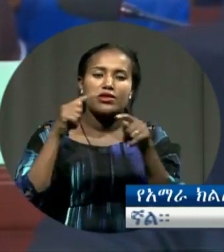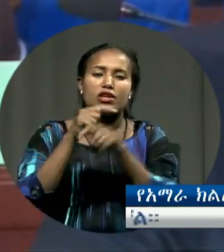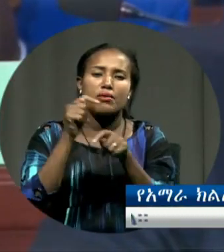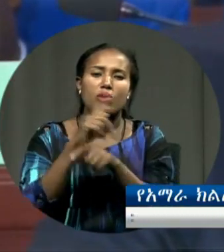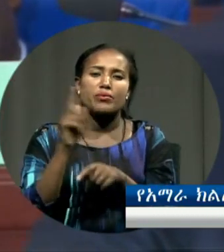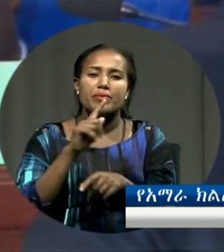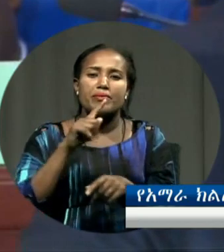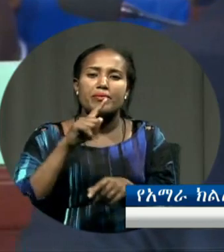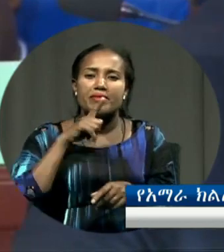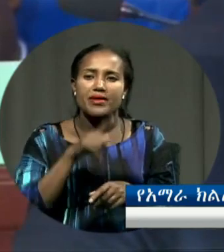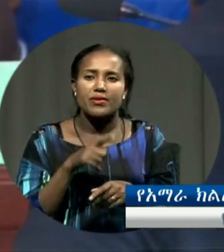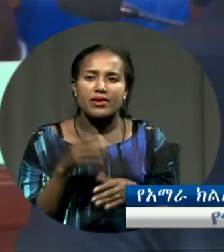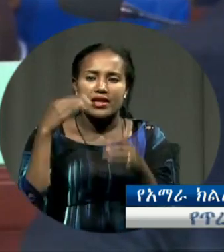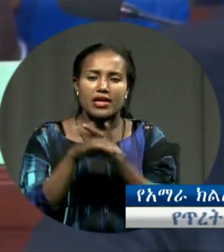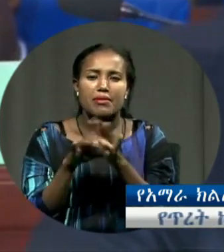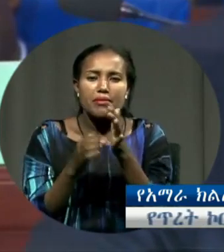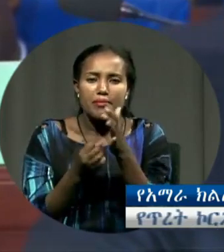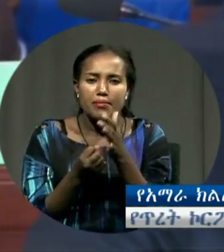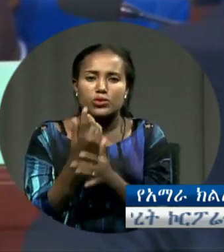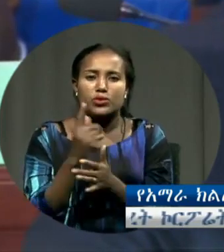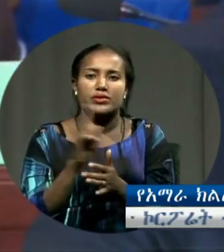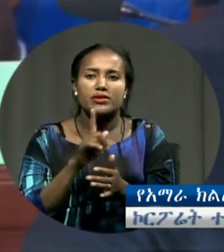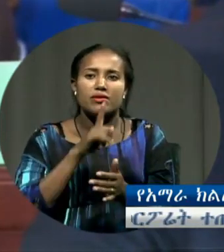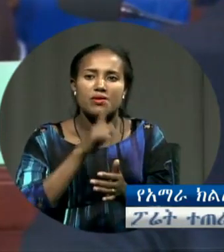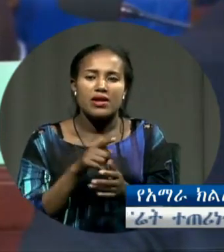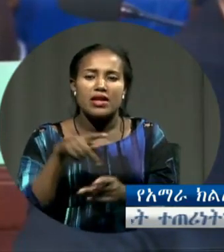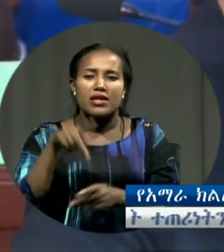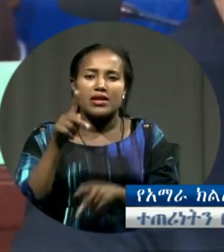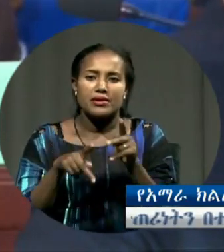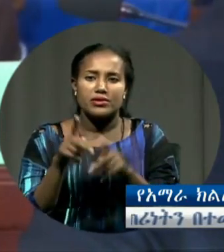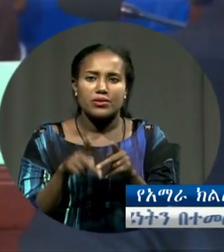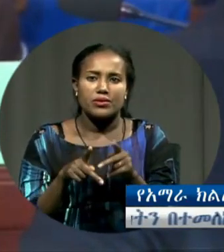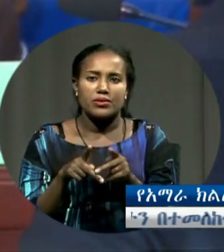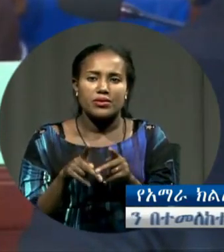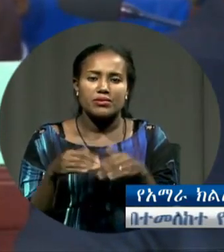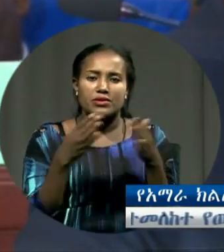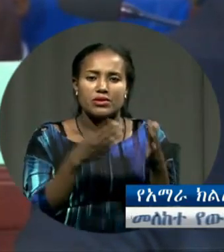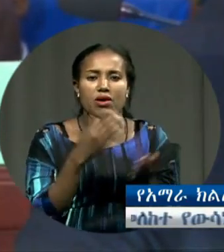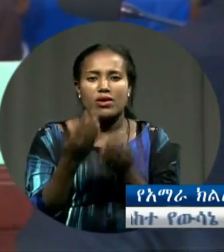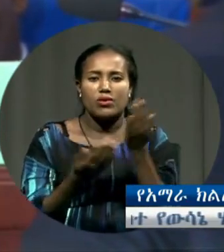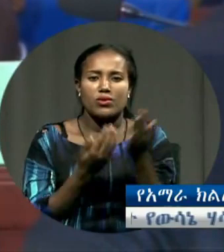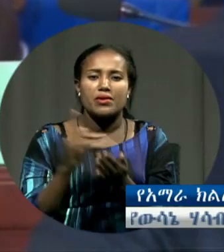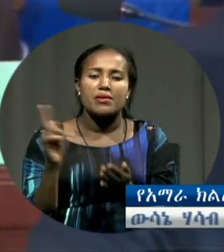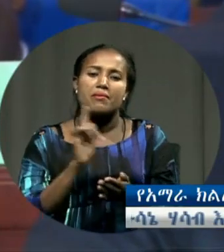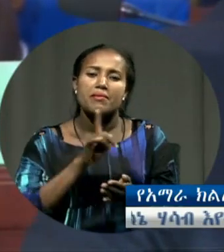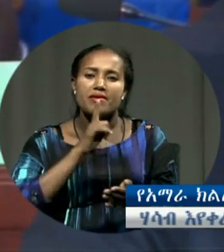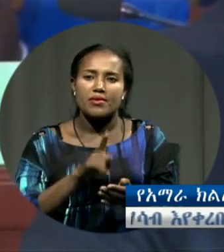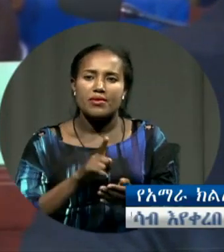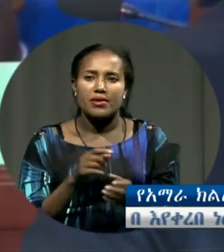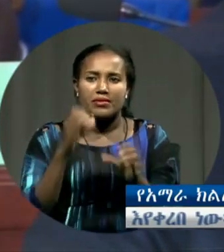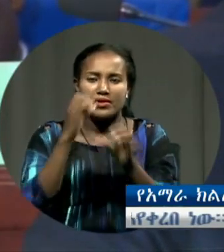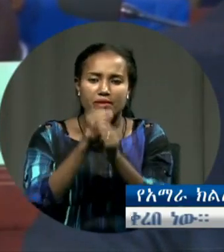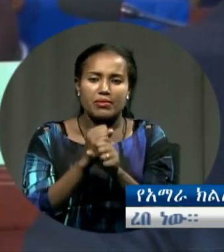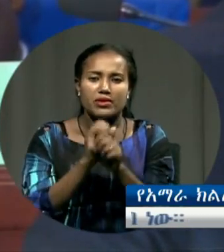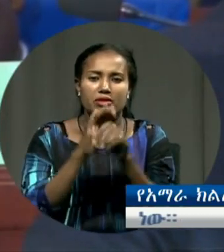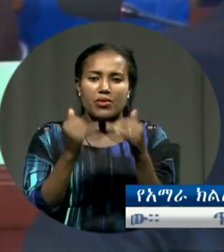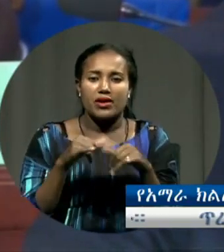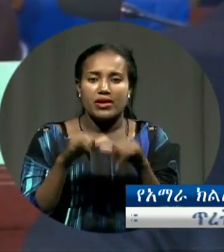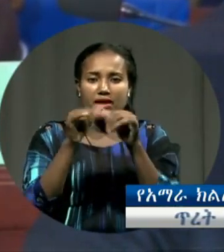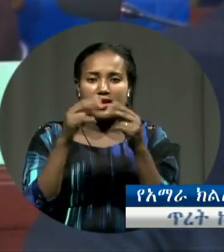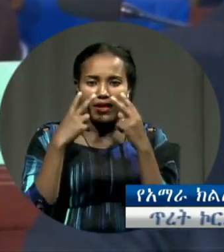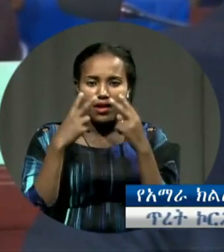ምንድነው? የገቢ ምንጩ ምንድነው? ለህብረተሰቡ የሚሰጠው አገልግሎት ምንድነው? በተጨባጭ አሁን